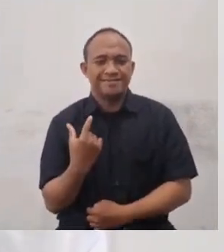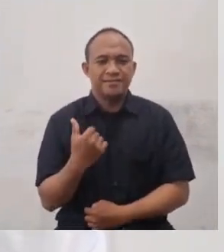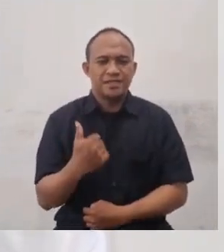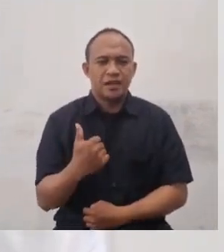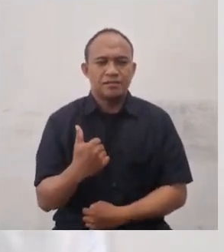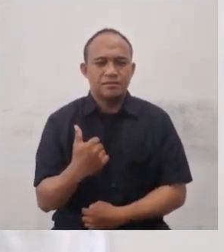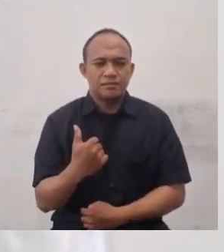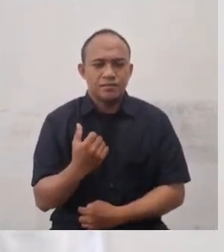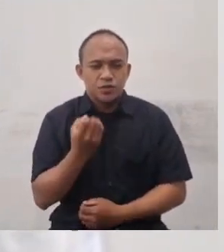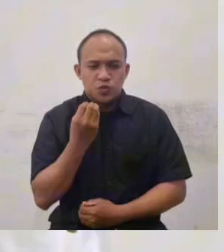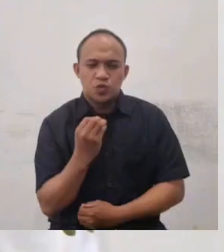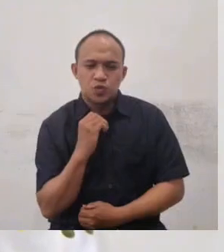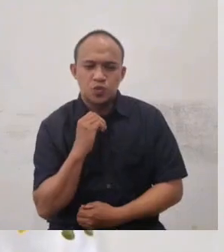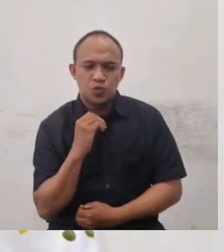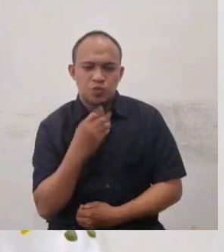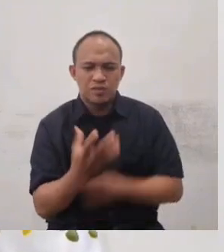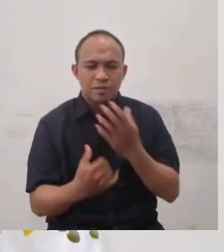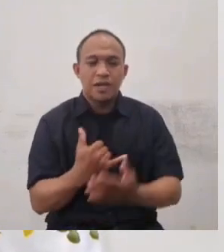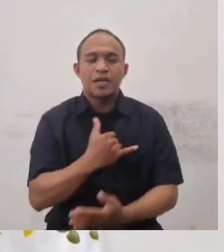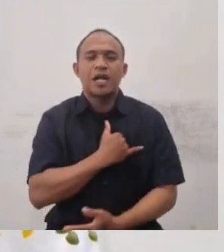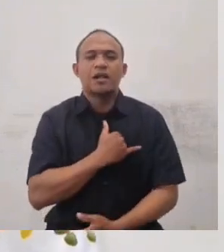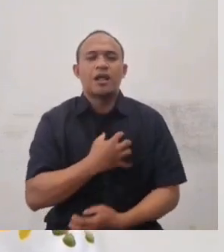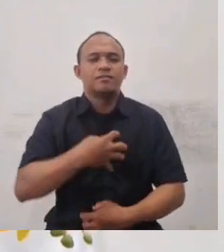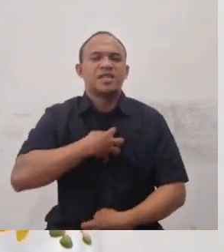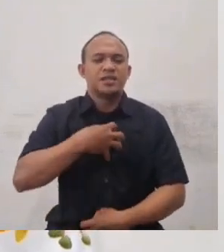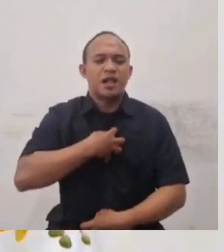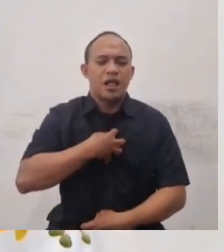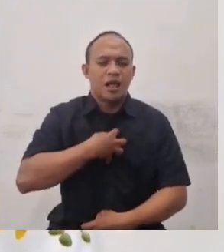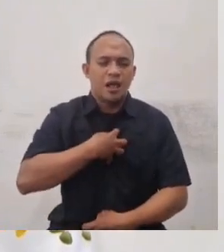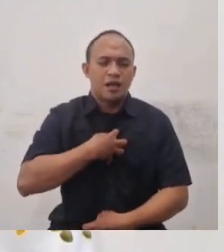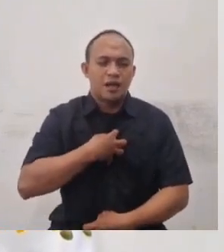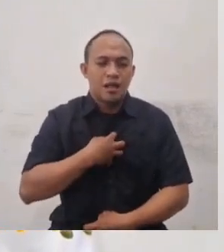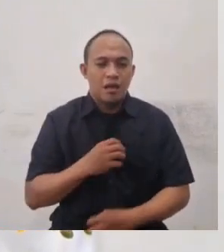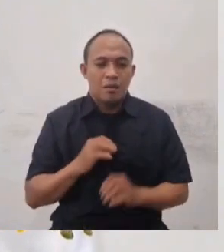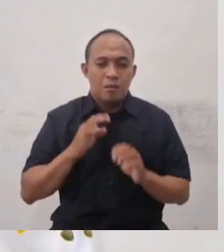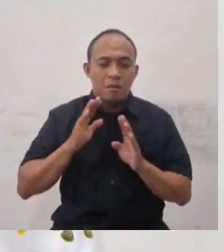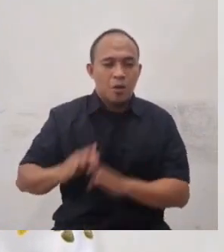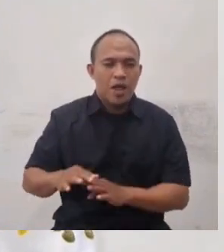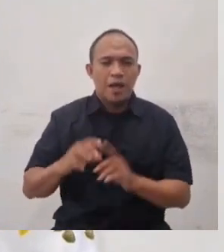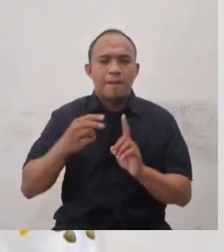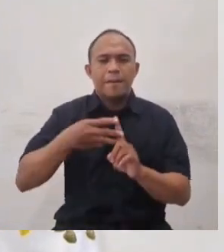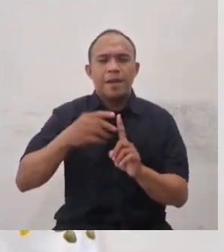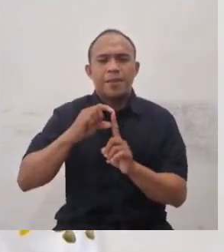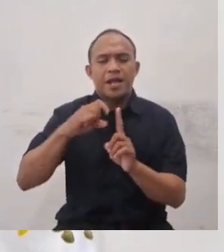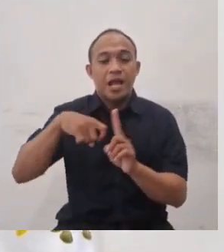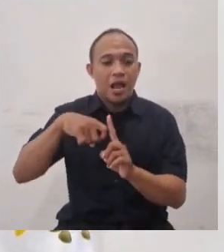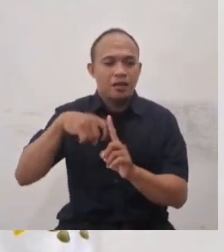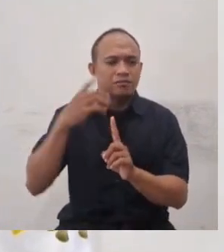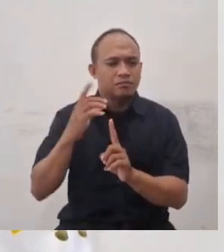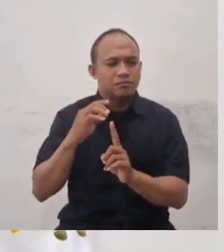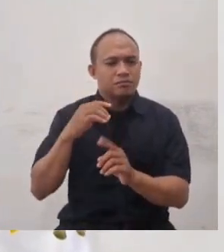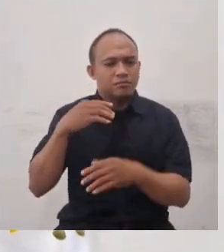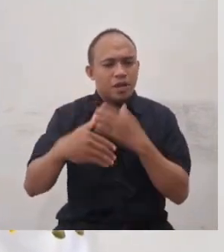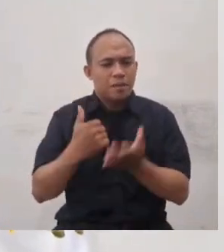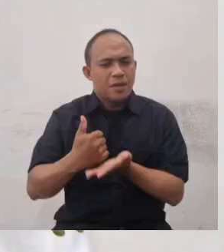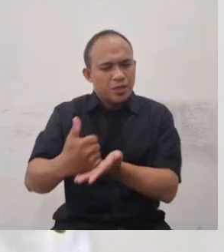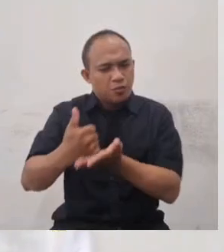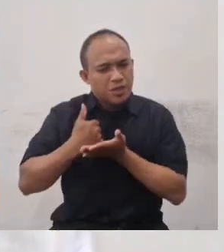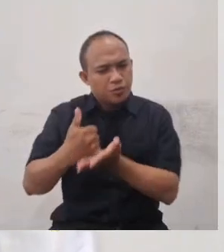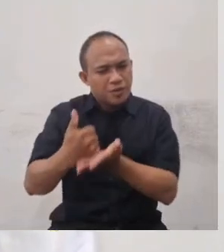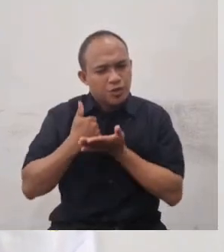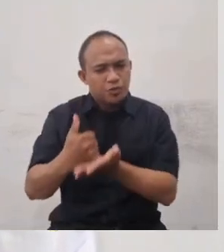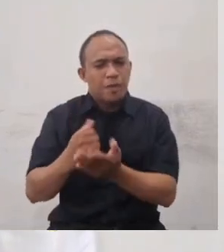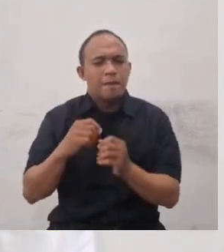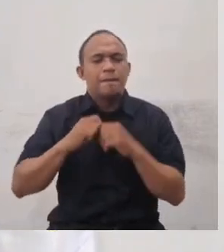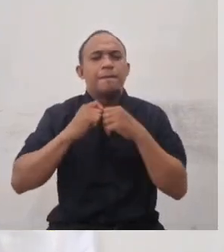pengelolaan keuangan negara. Saya yakin dan percaya bahwa BPK akan selalu membantu kami untuk